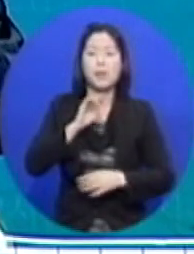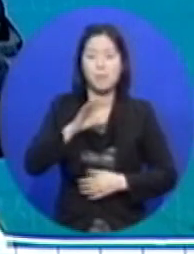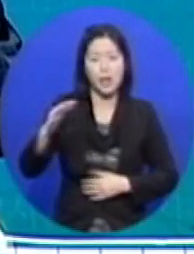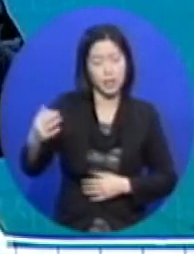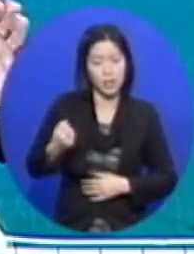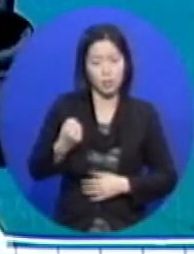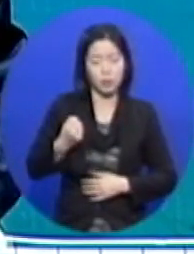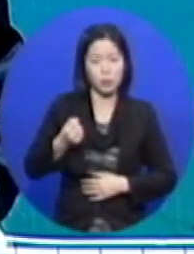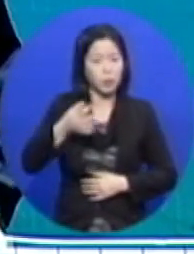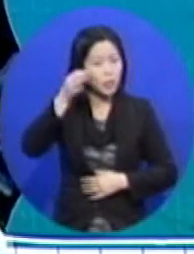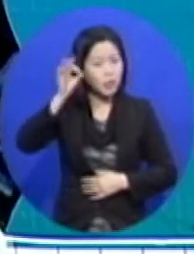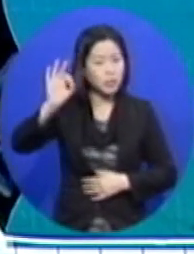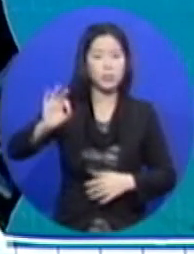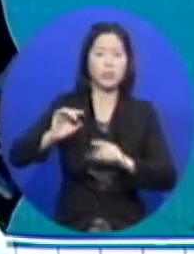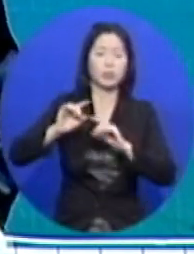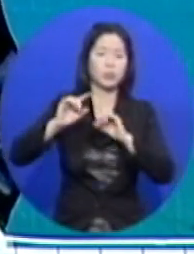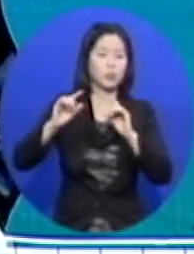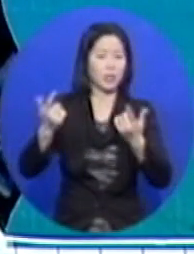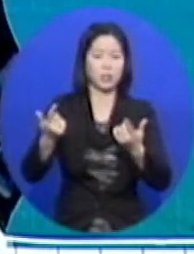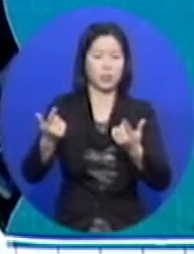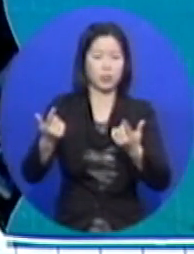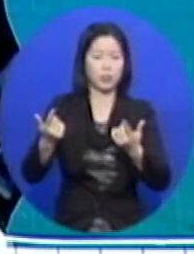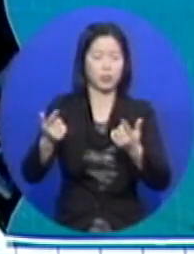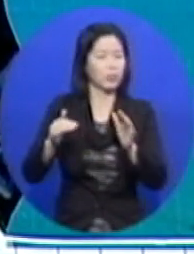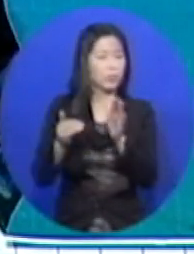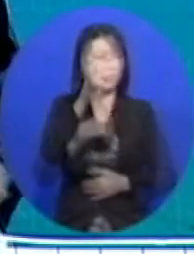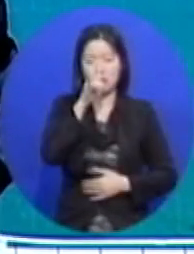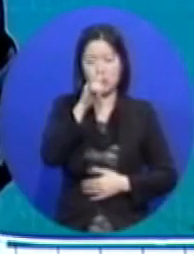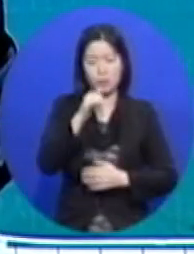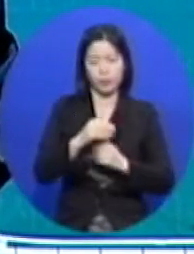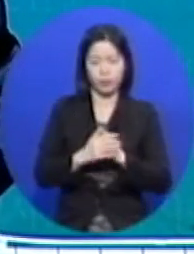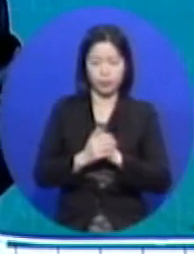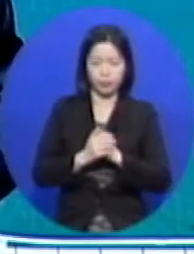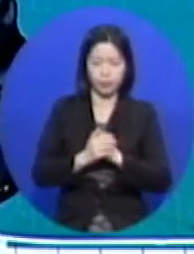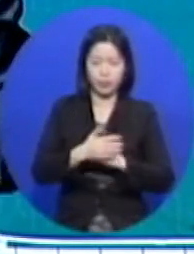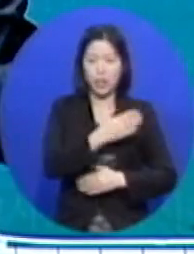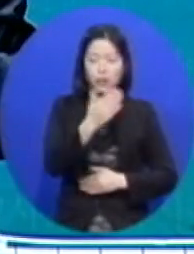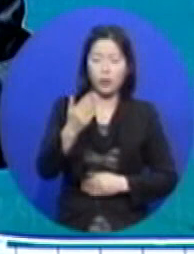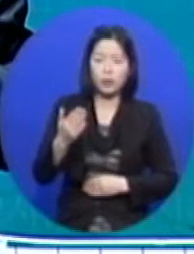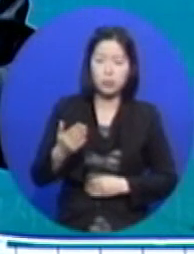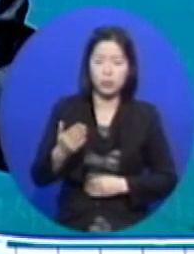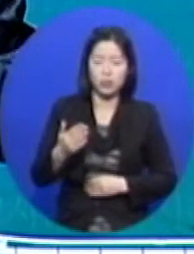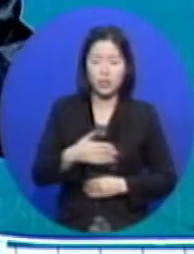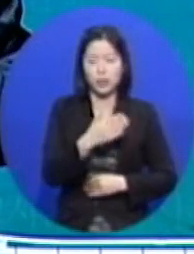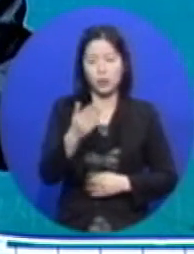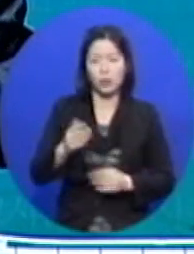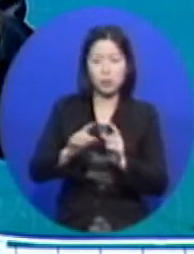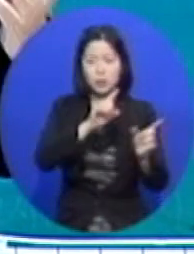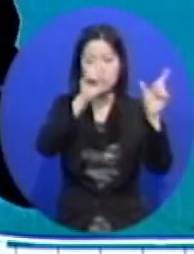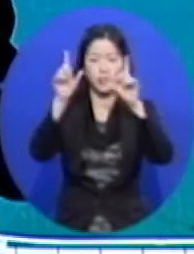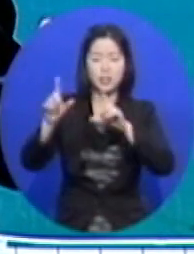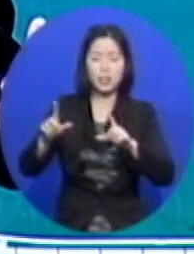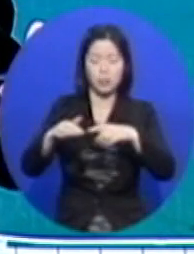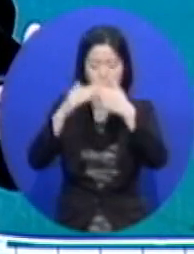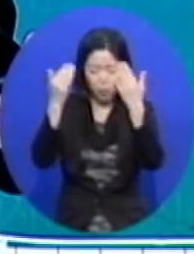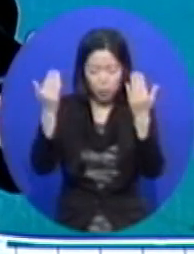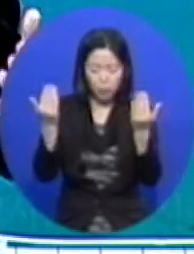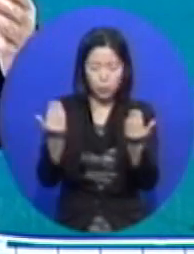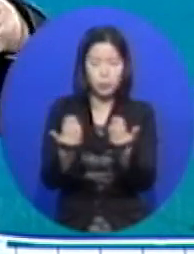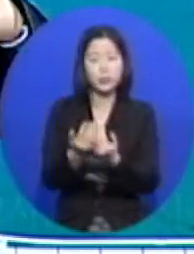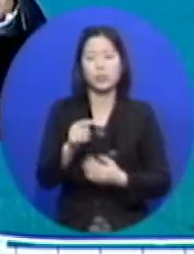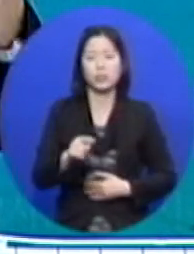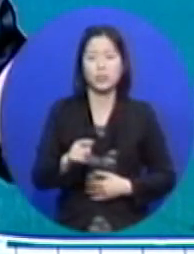시인 하는거 로그 쳐지지 않아요 너무 엄청나니까 여러분 여러분의 삶의 모든 것이